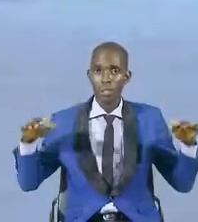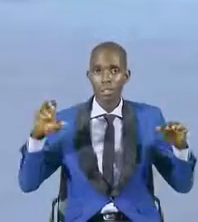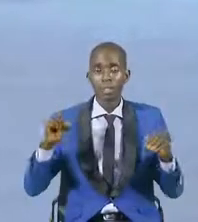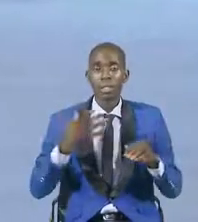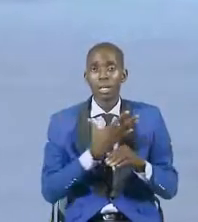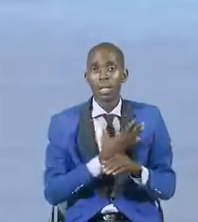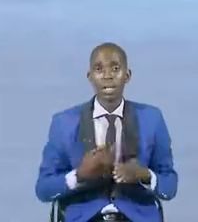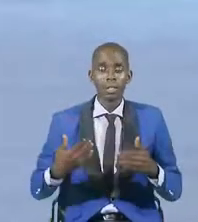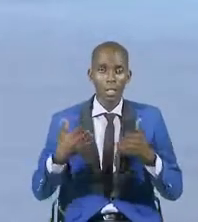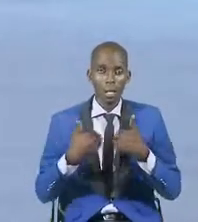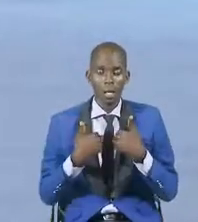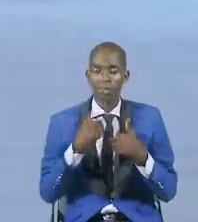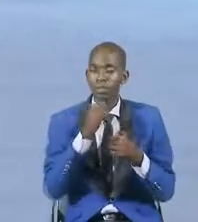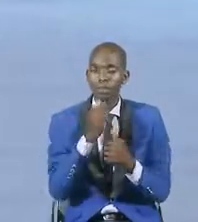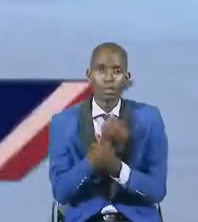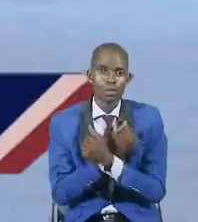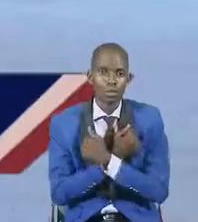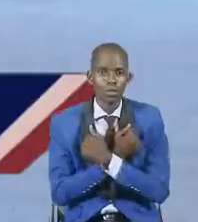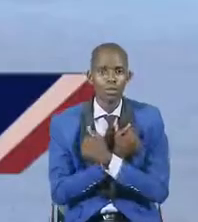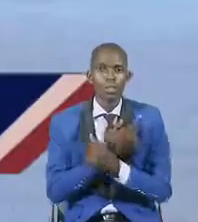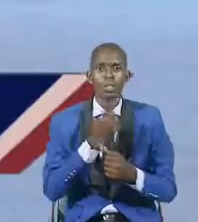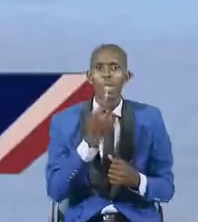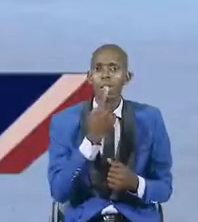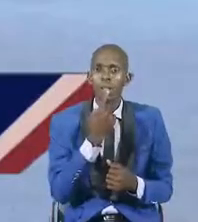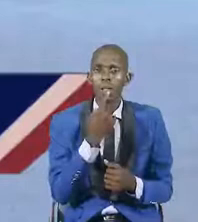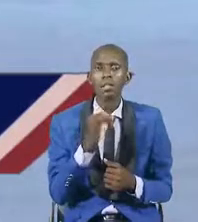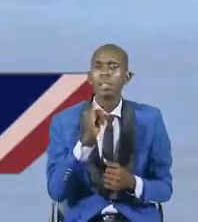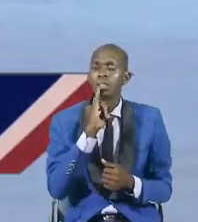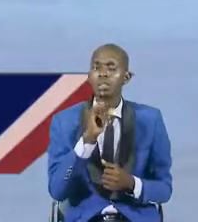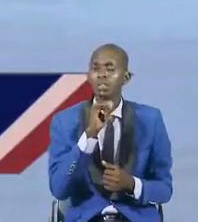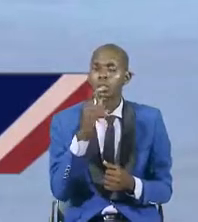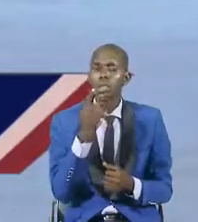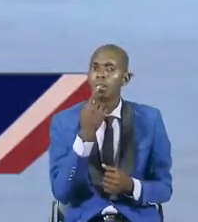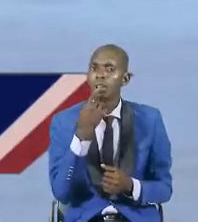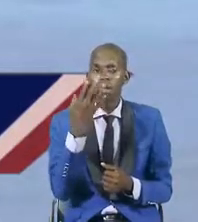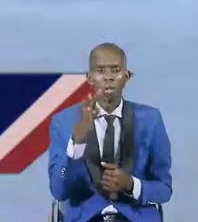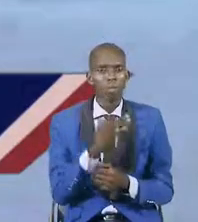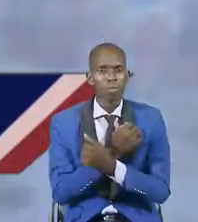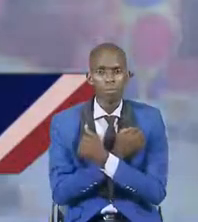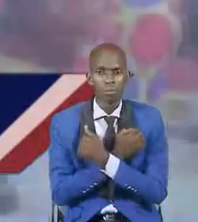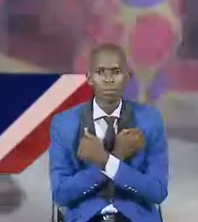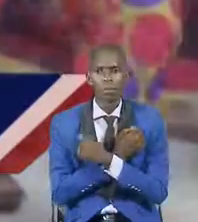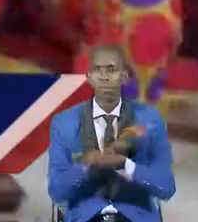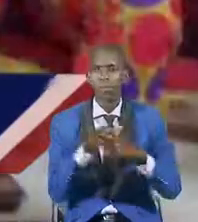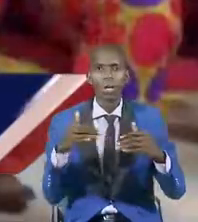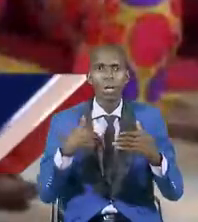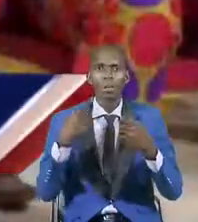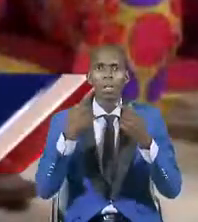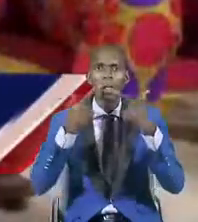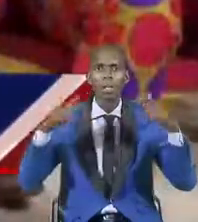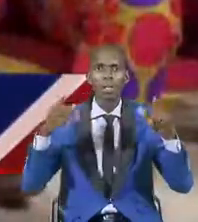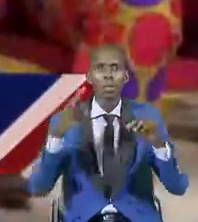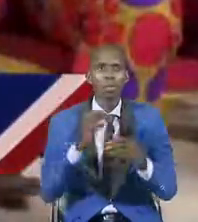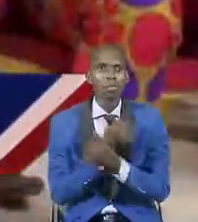verset 1. Quand je parlerai les langues des hommes et des langues et des anges, si je n'ai pas